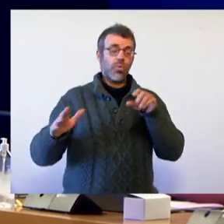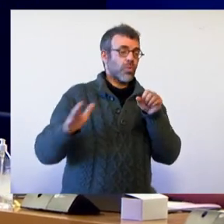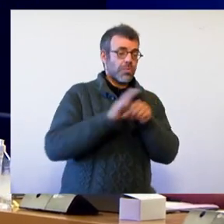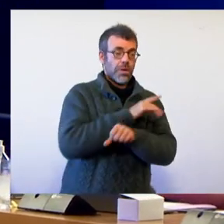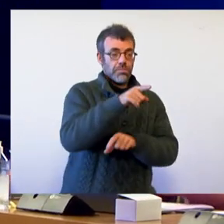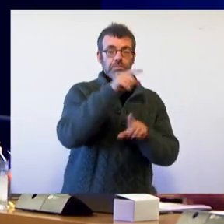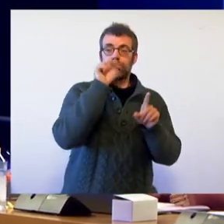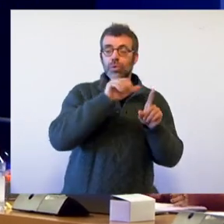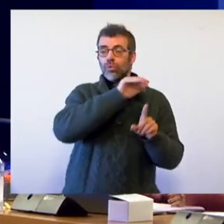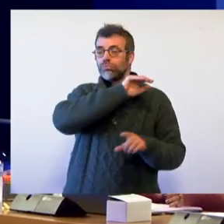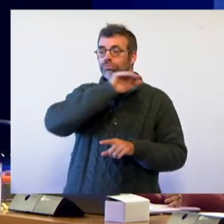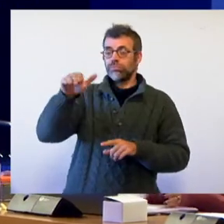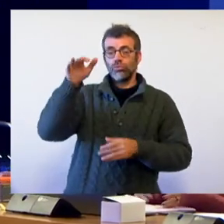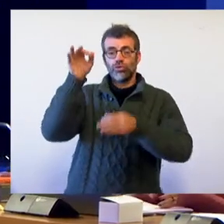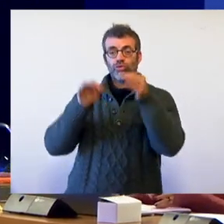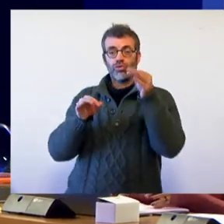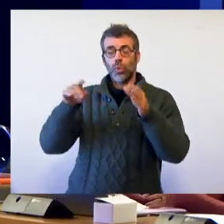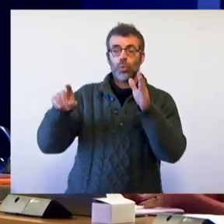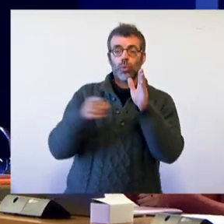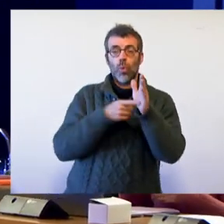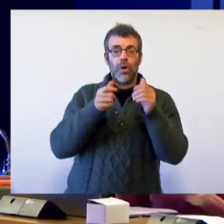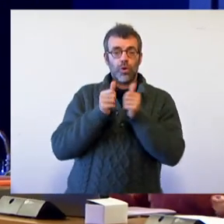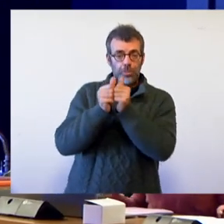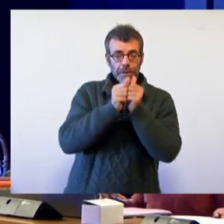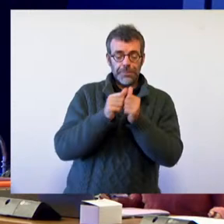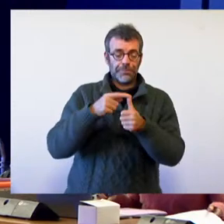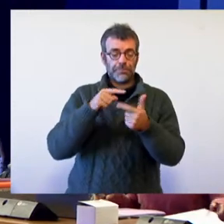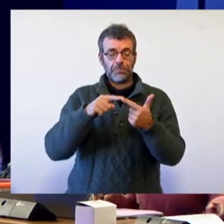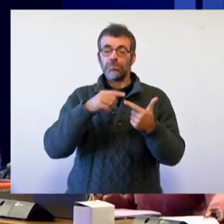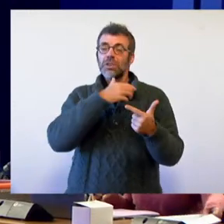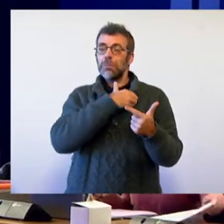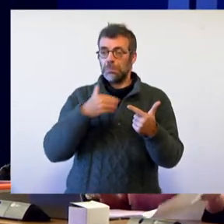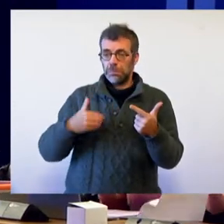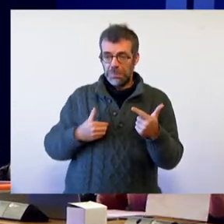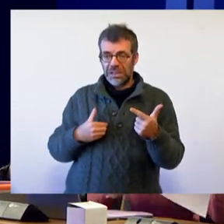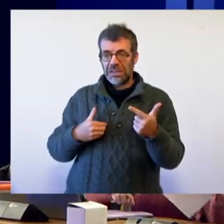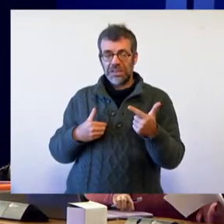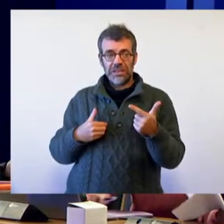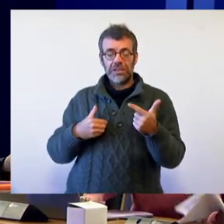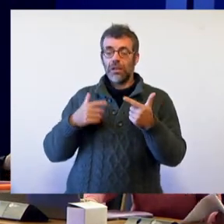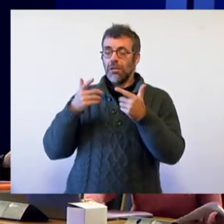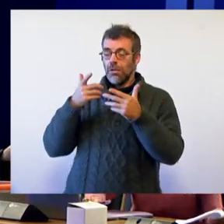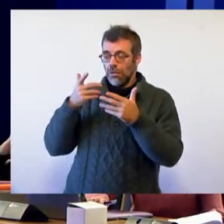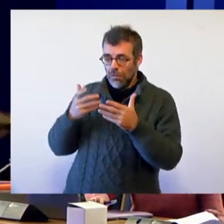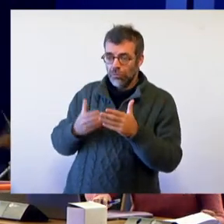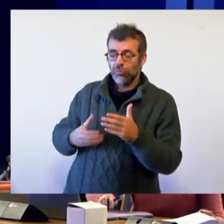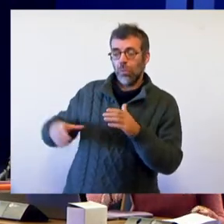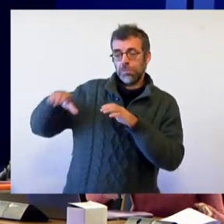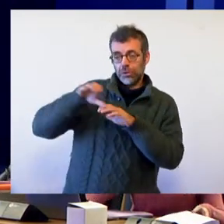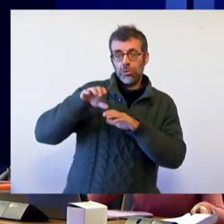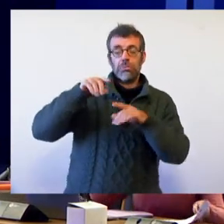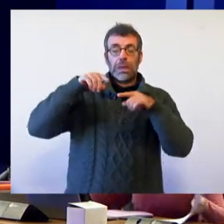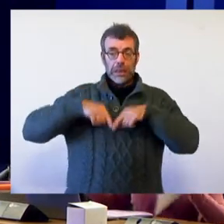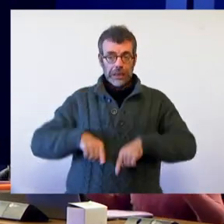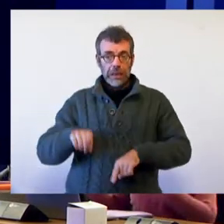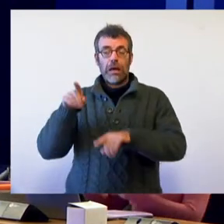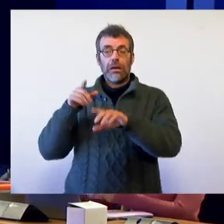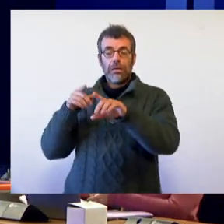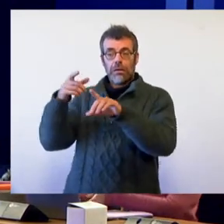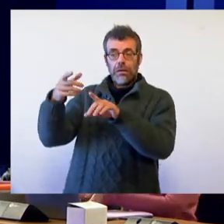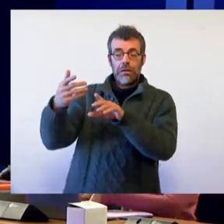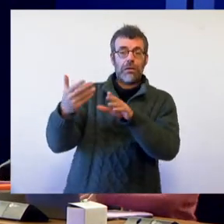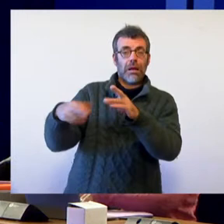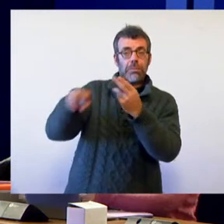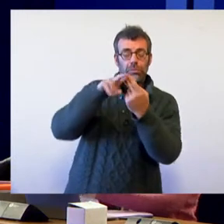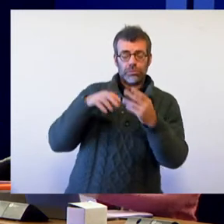commun, la mairie, la Caisse des dépôts viendront récupérer ce qui est à elles, mais ils ont droit à la différence. Et ça,